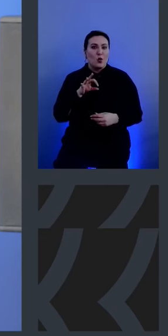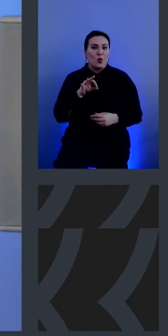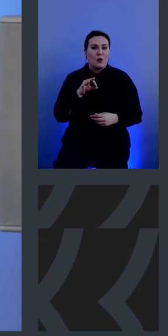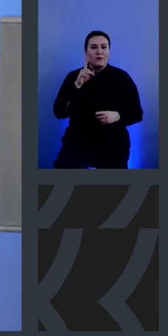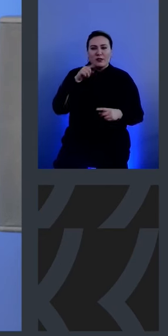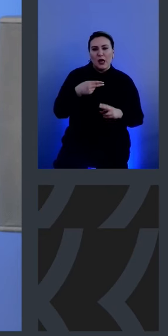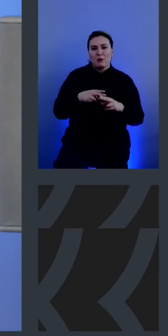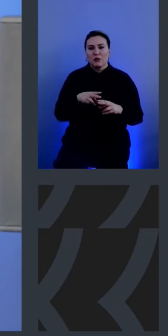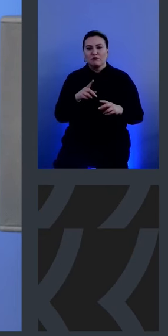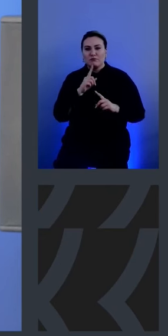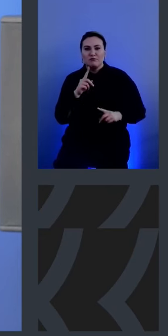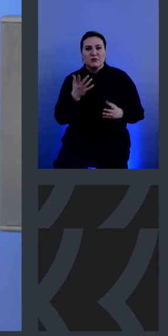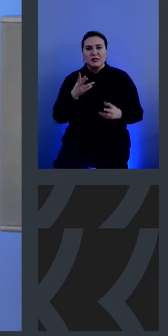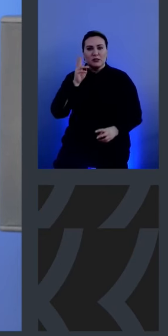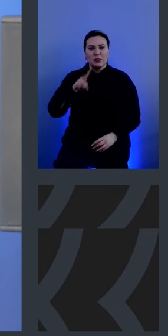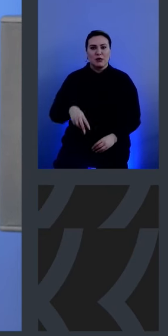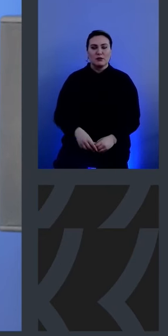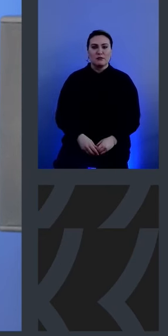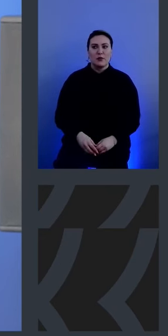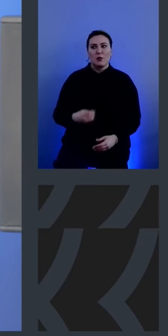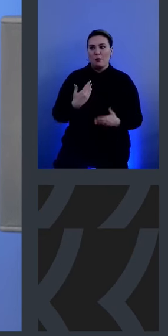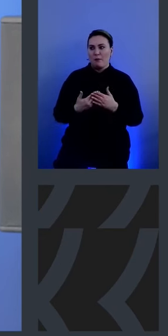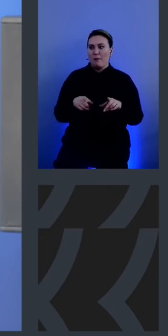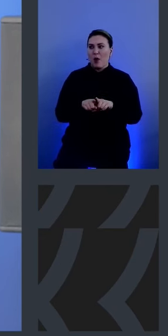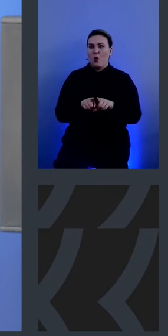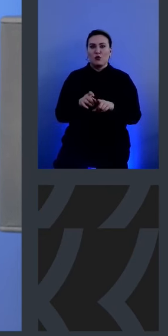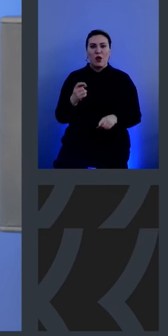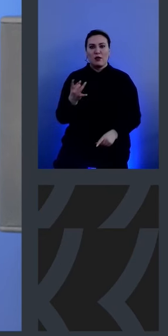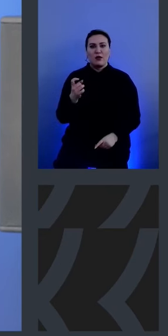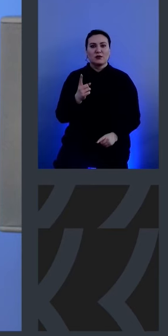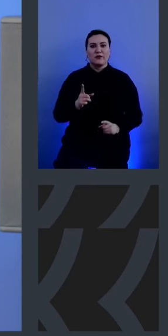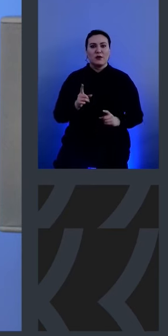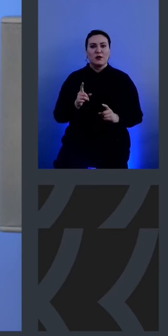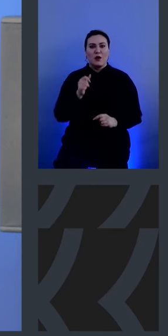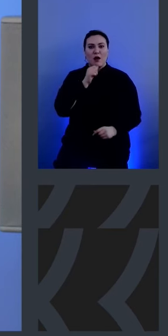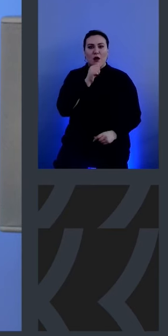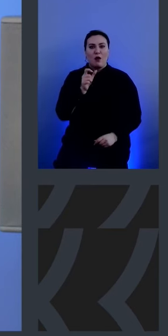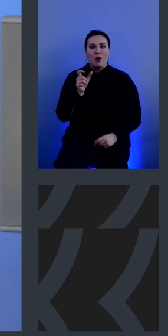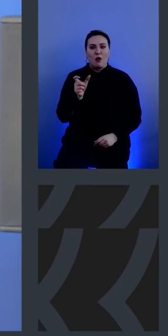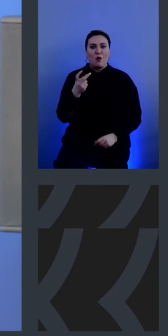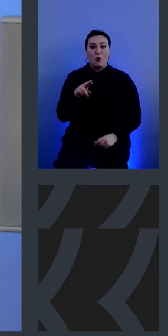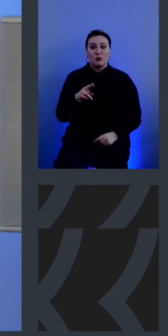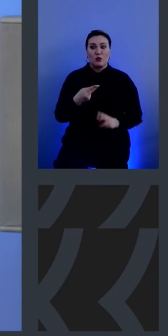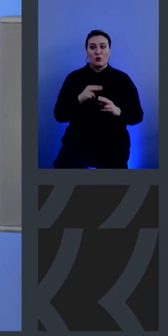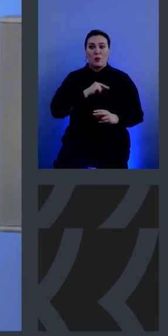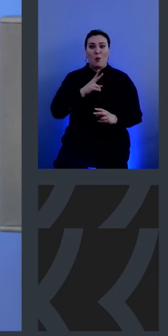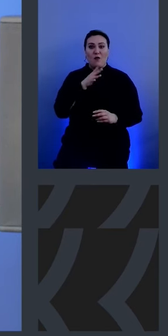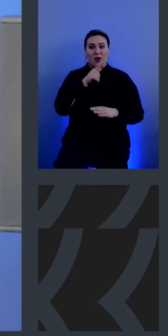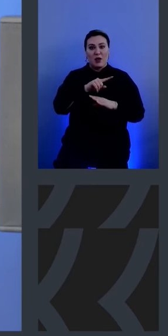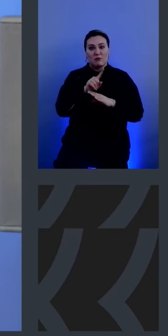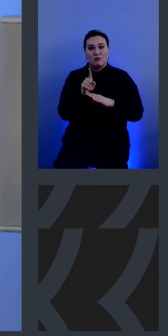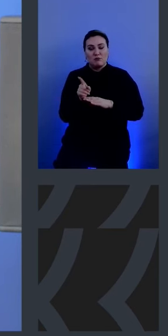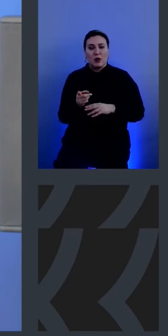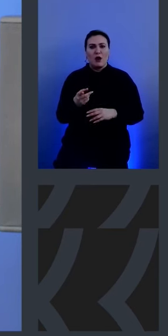знаете? Это больше похоже на одноразовый код, который работает по значению времени. А там